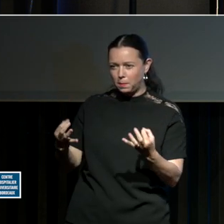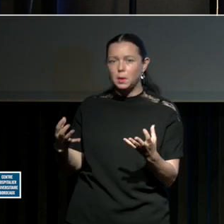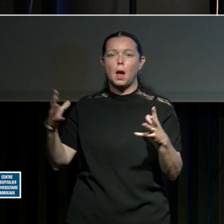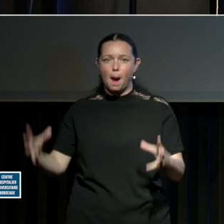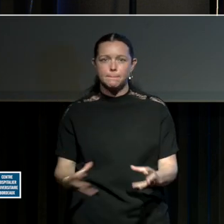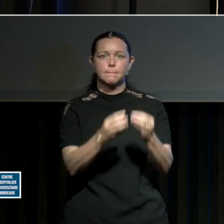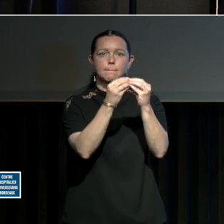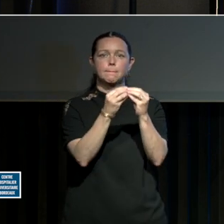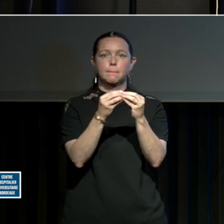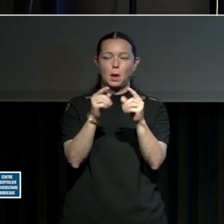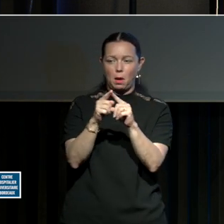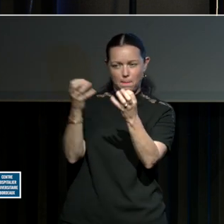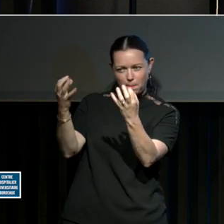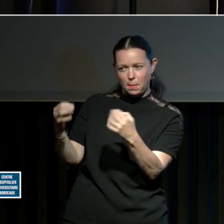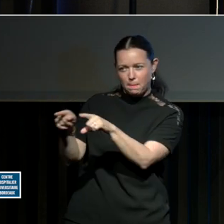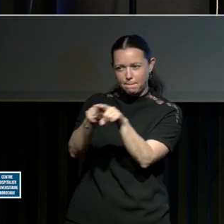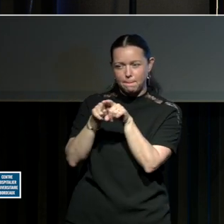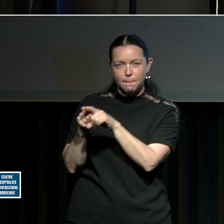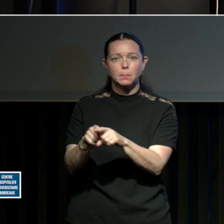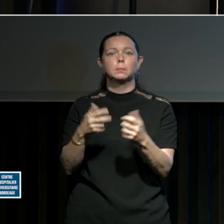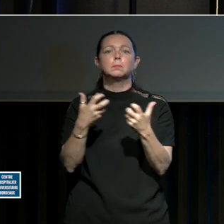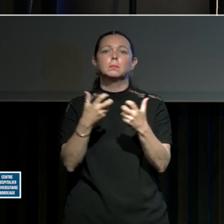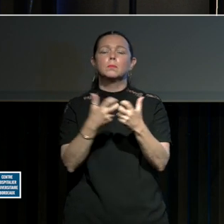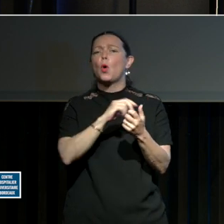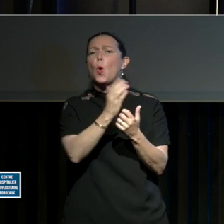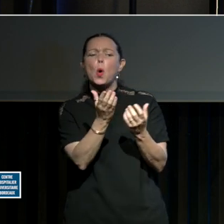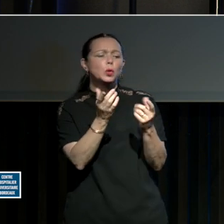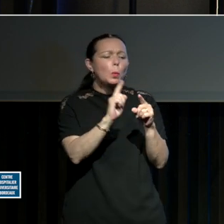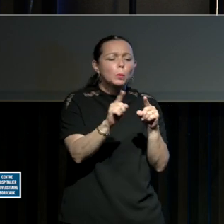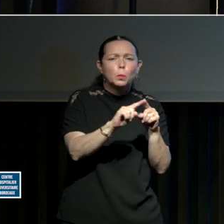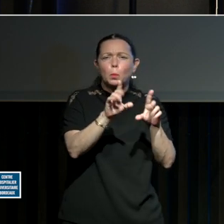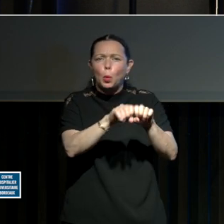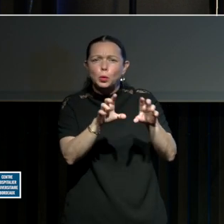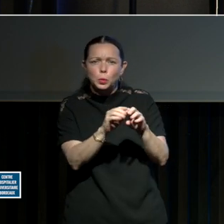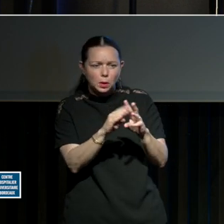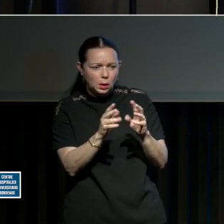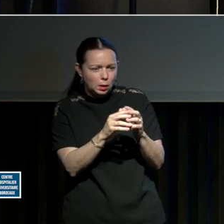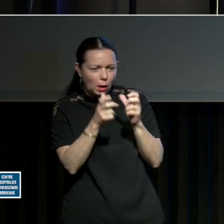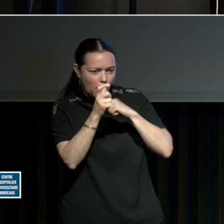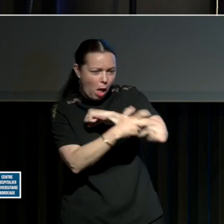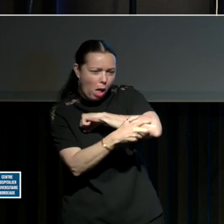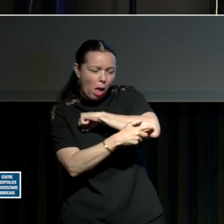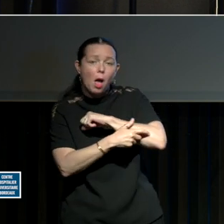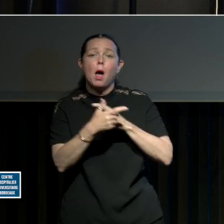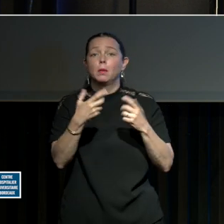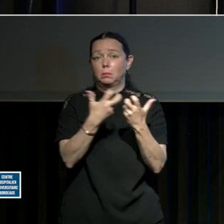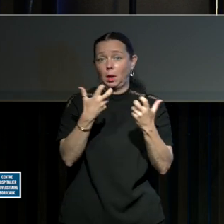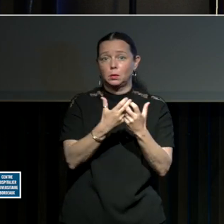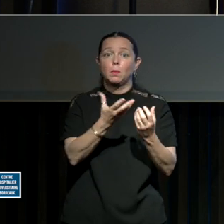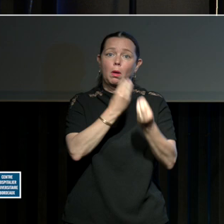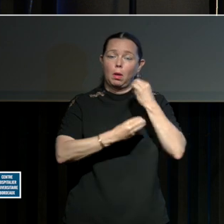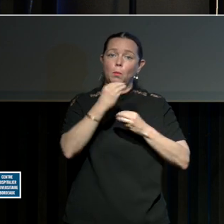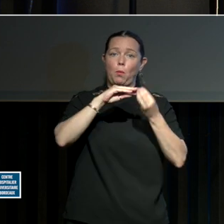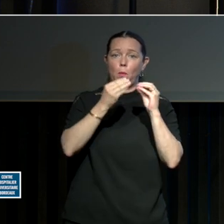cliniques communes et en particulier les différentes addictions aux substances, également certains troubles alimentaires ou certains